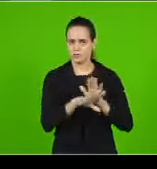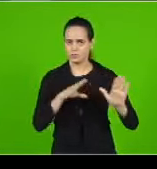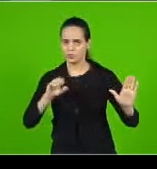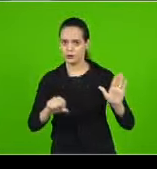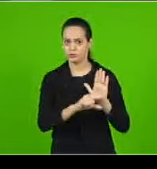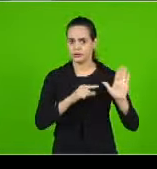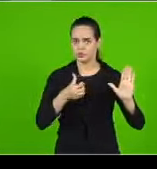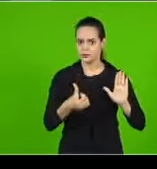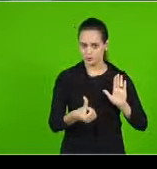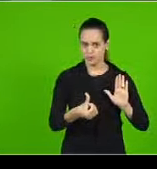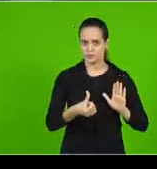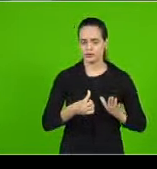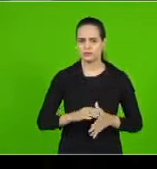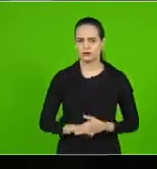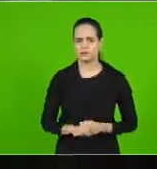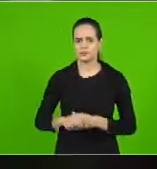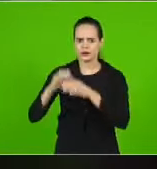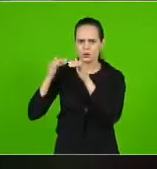дано было им 7 труб.